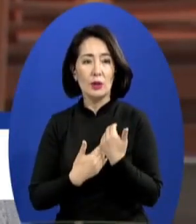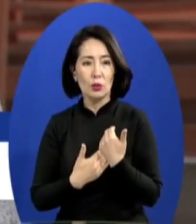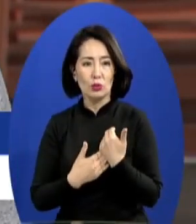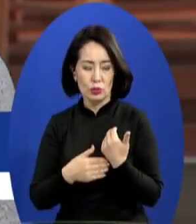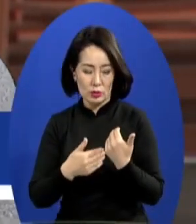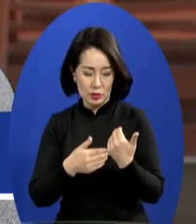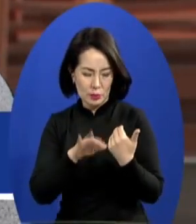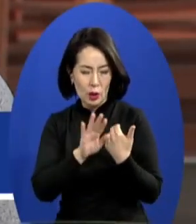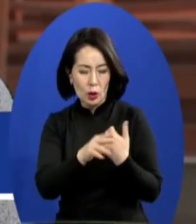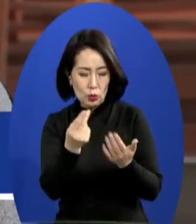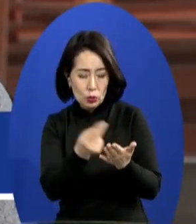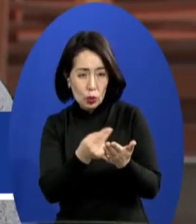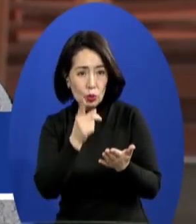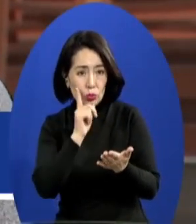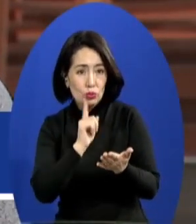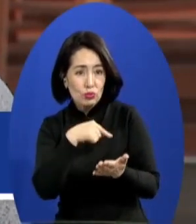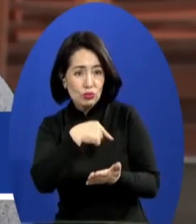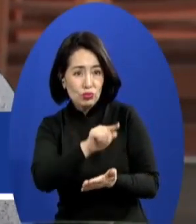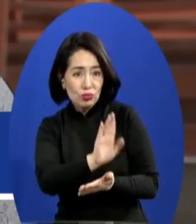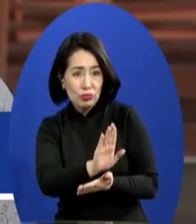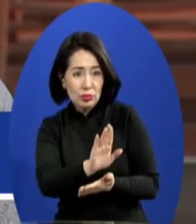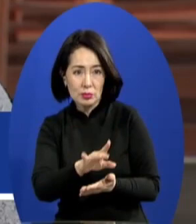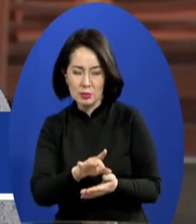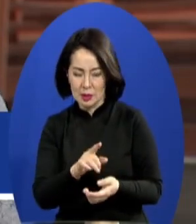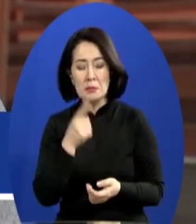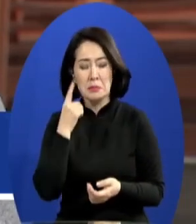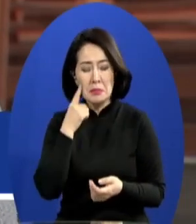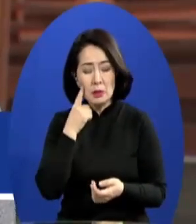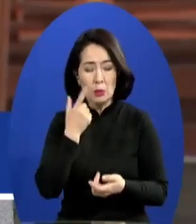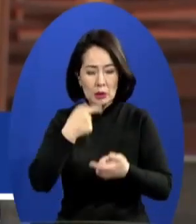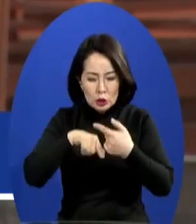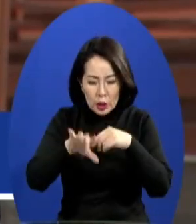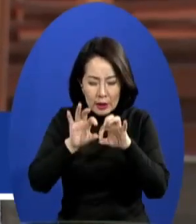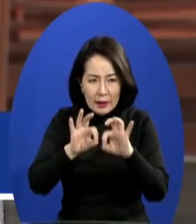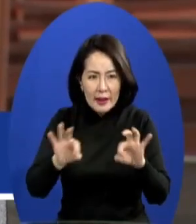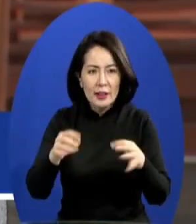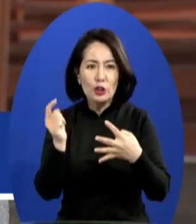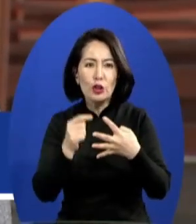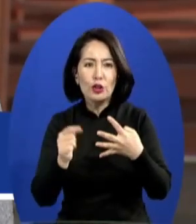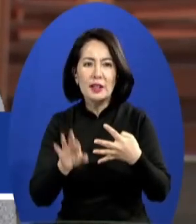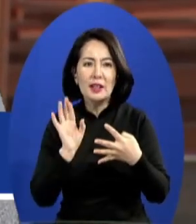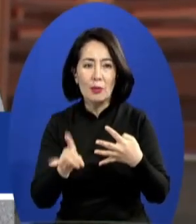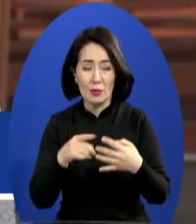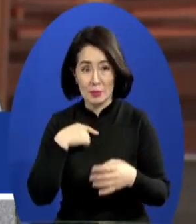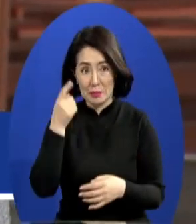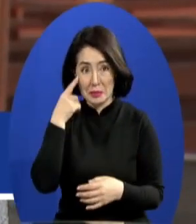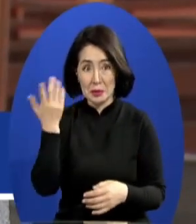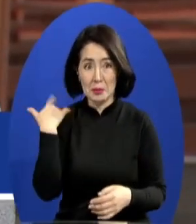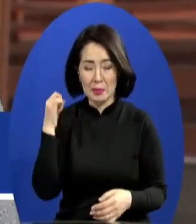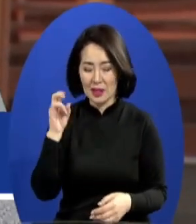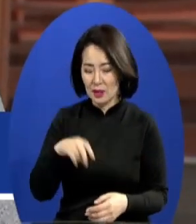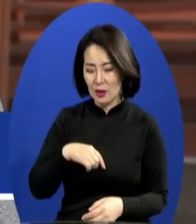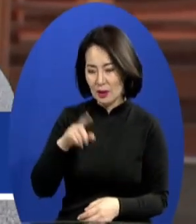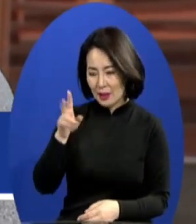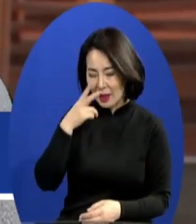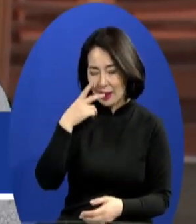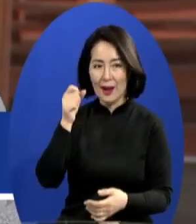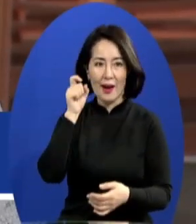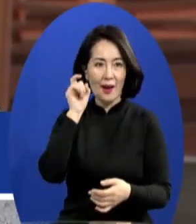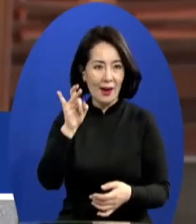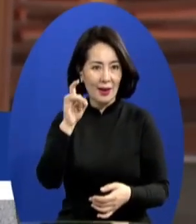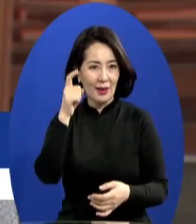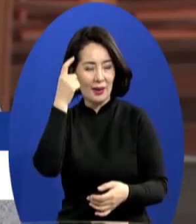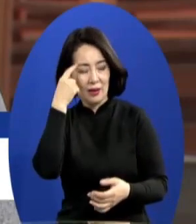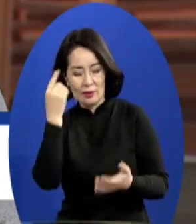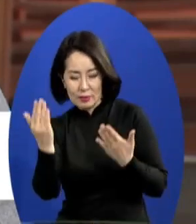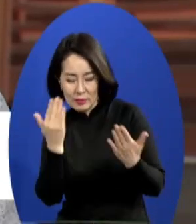зурх дуртай л гэж мэддэг болохоос ш. Яг ямар төрөл жанрын юу зурдаг гэдгийг бас сайн мэдэхгүй л яваадсэн. Тэгэл хараараа өөрөө ингэж юм гэрэлсүүдэр ингэж зурх